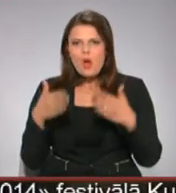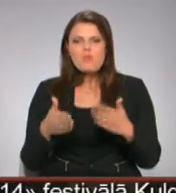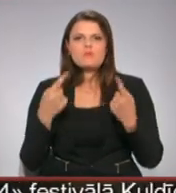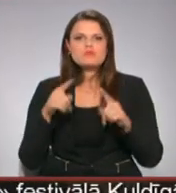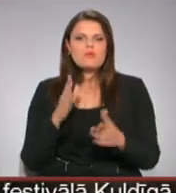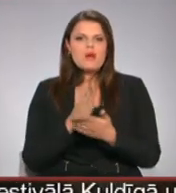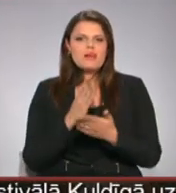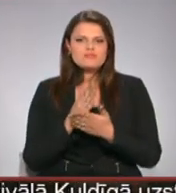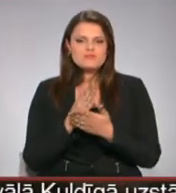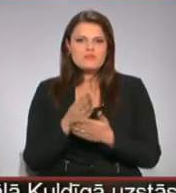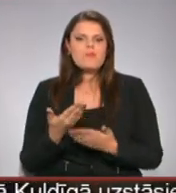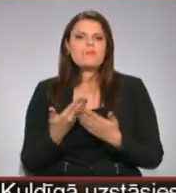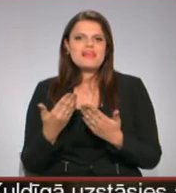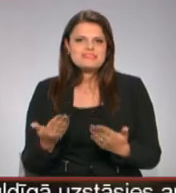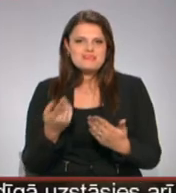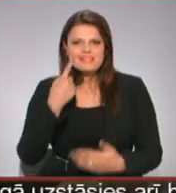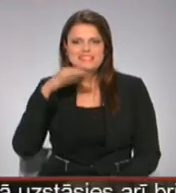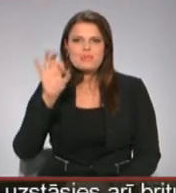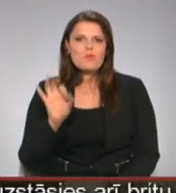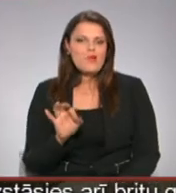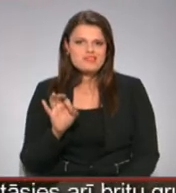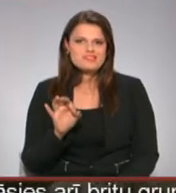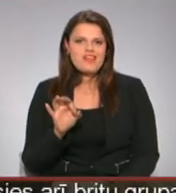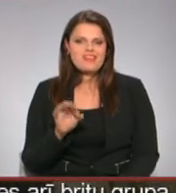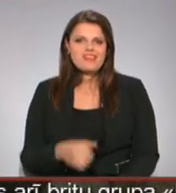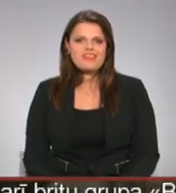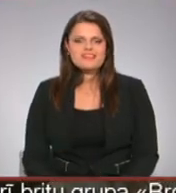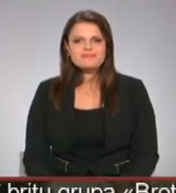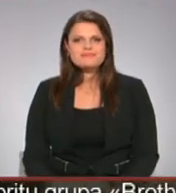palīdz baletā. 100%.